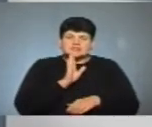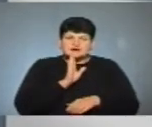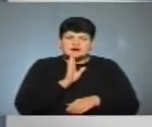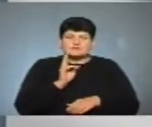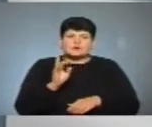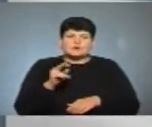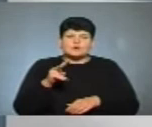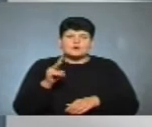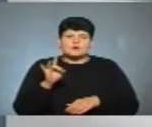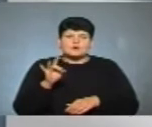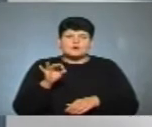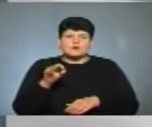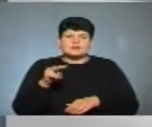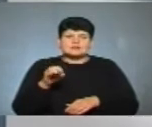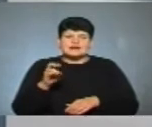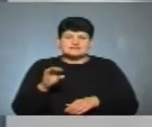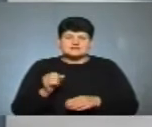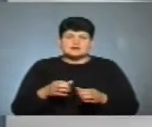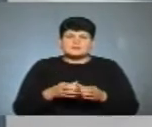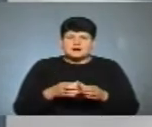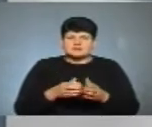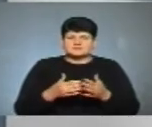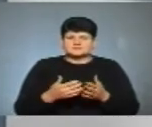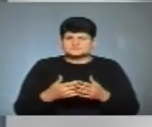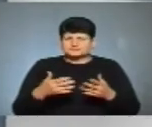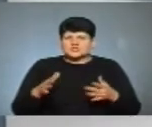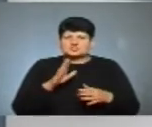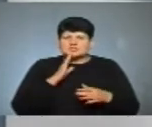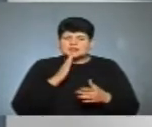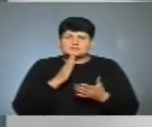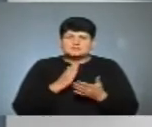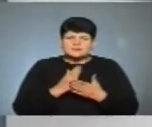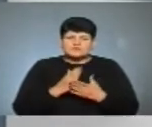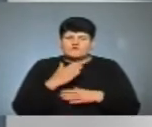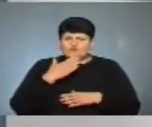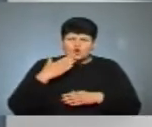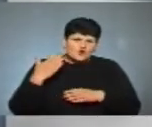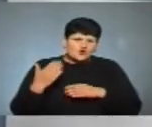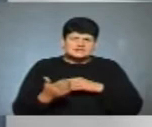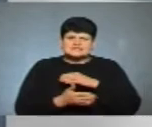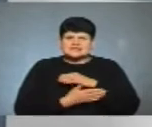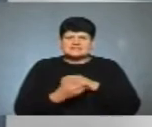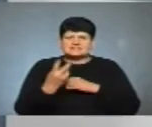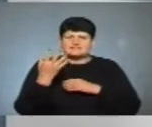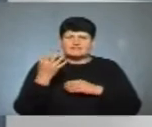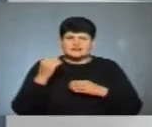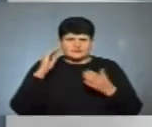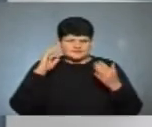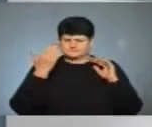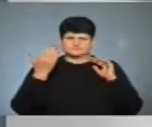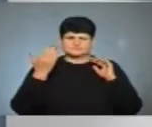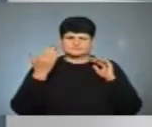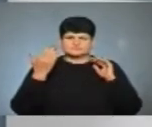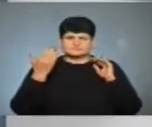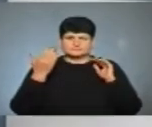скажімо, Королевської партії і так далі, жінки мають тенденцію в останні два дні передумувати.